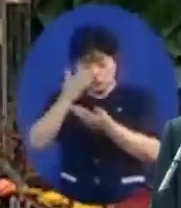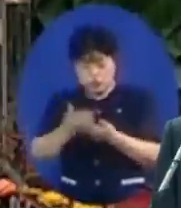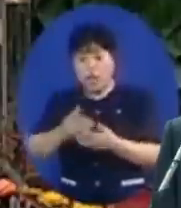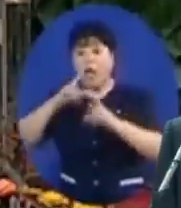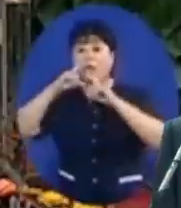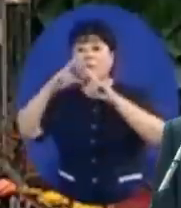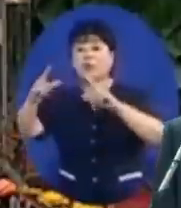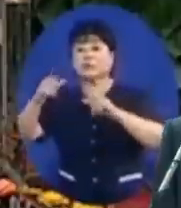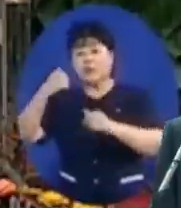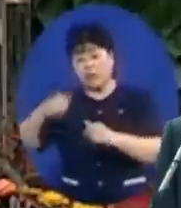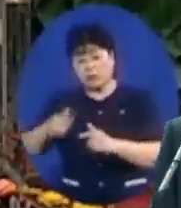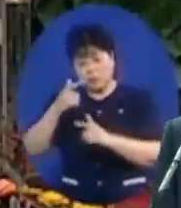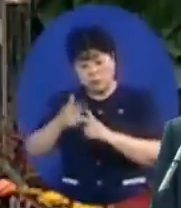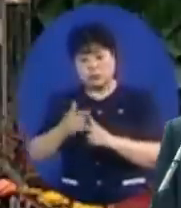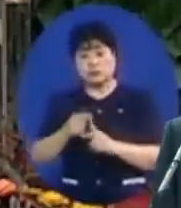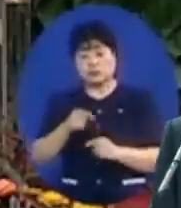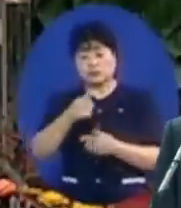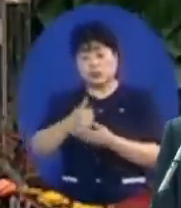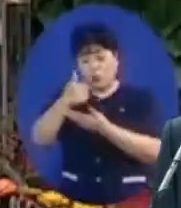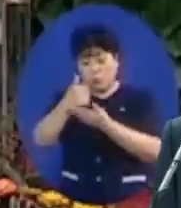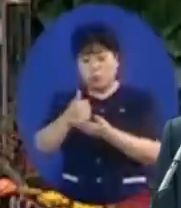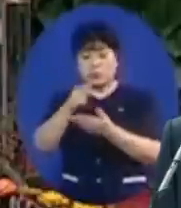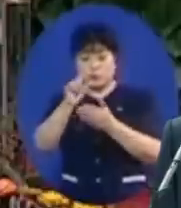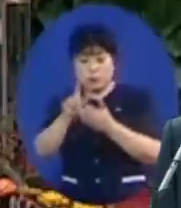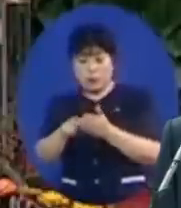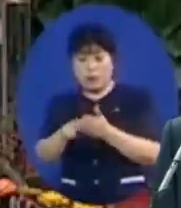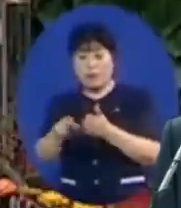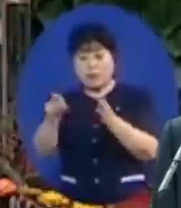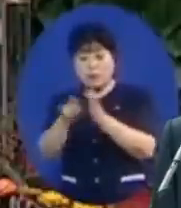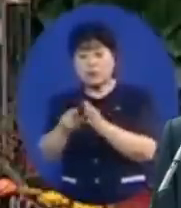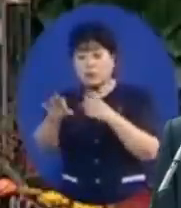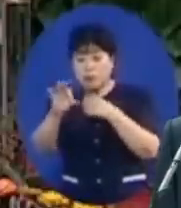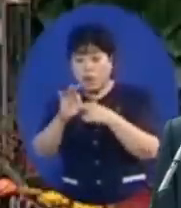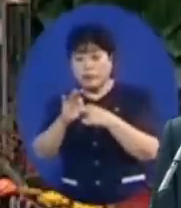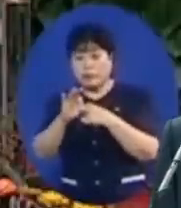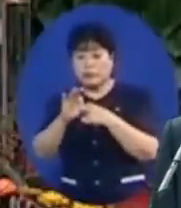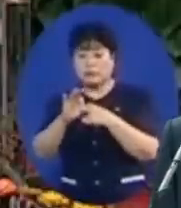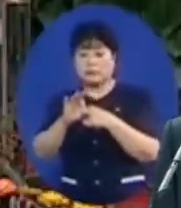했으니 그 아들 예수를 구주로 모시고 믿으면